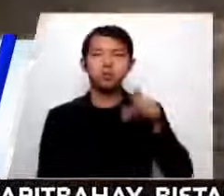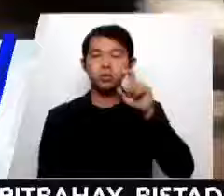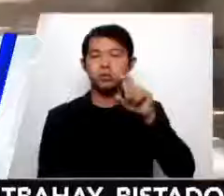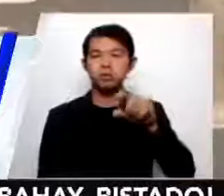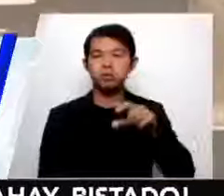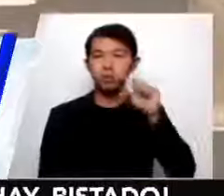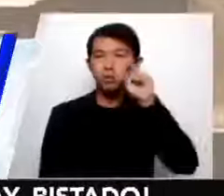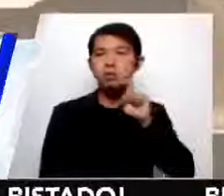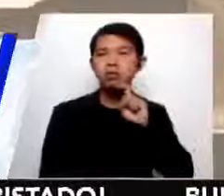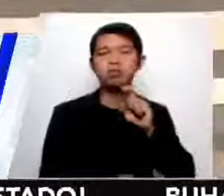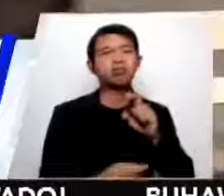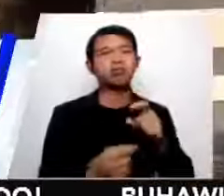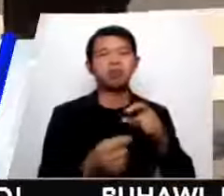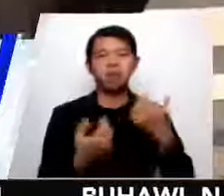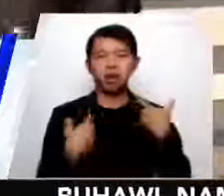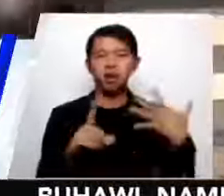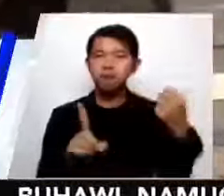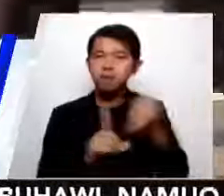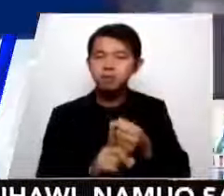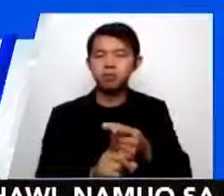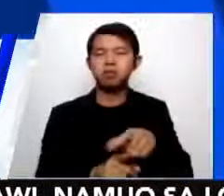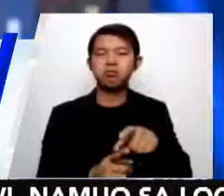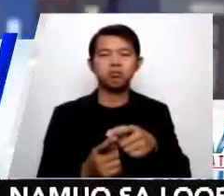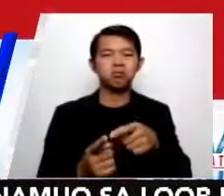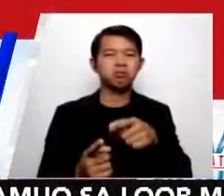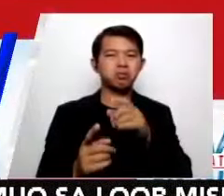pagtrato sa mga empleyado.